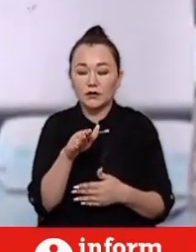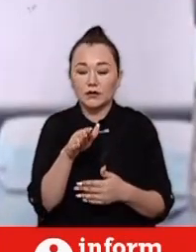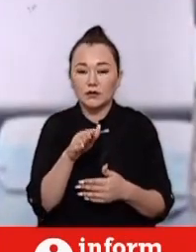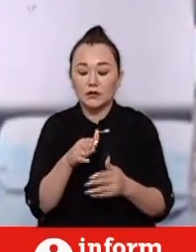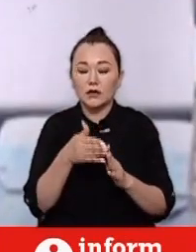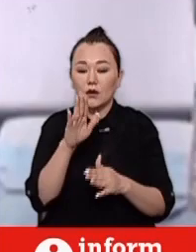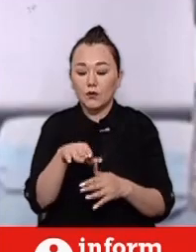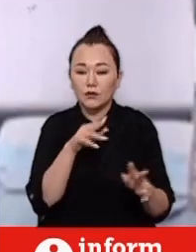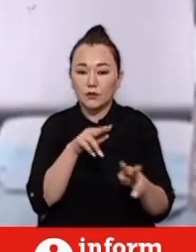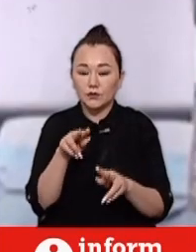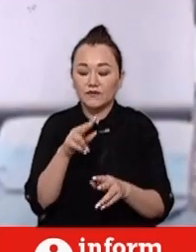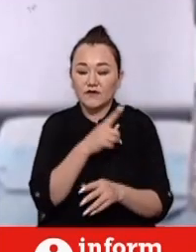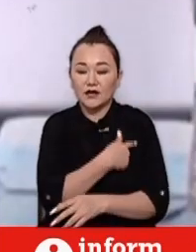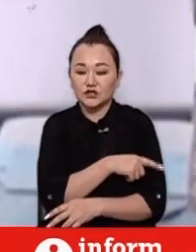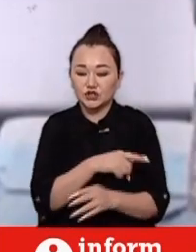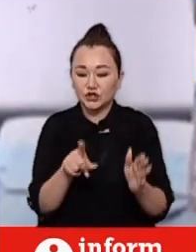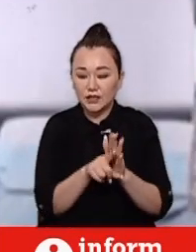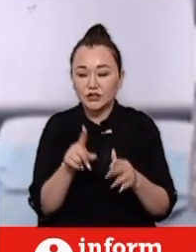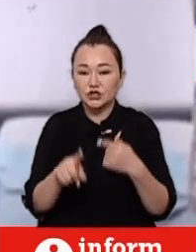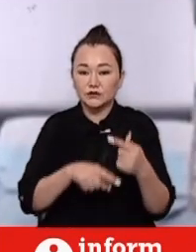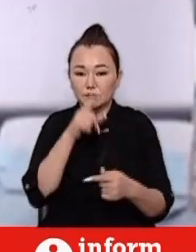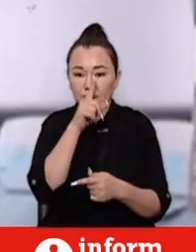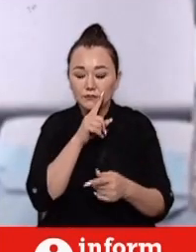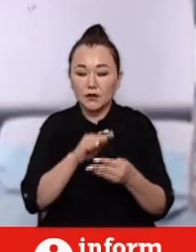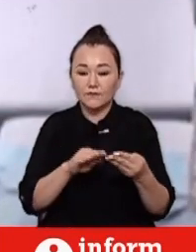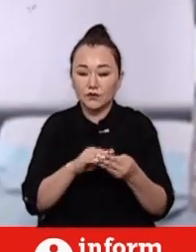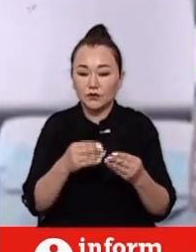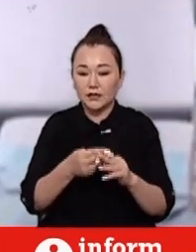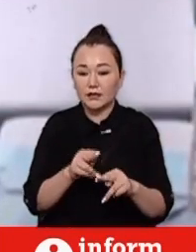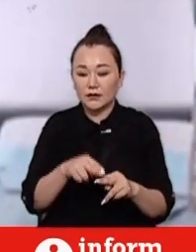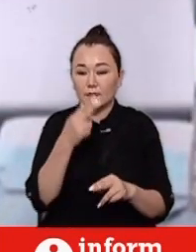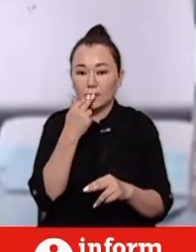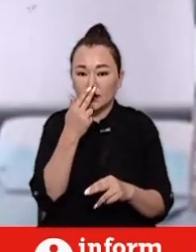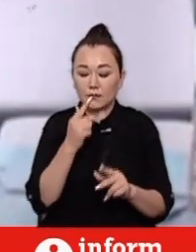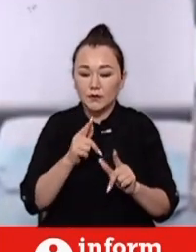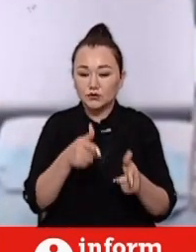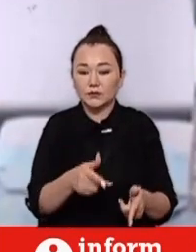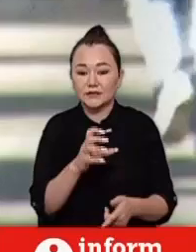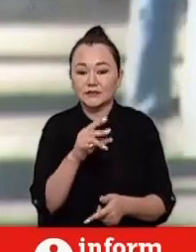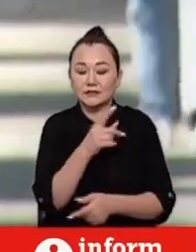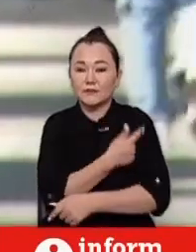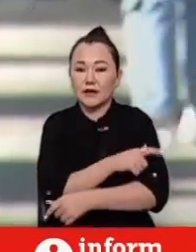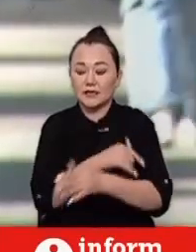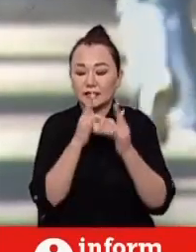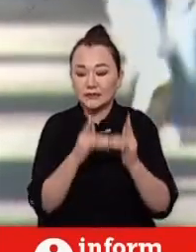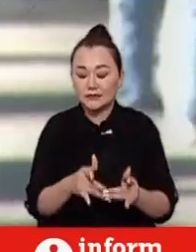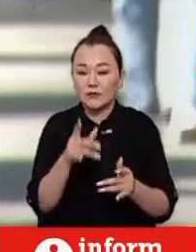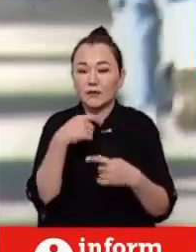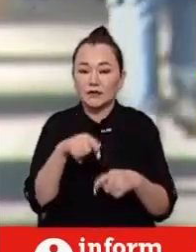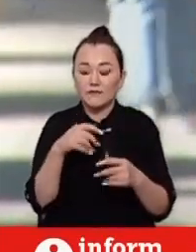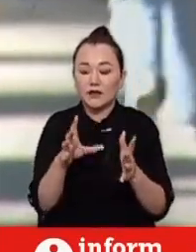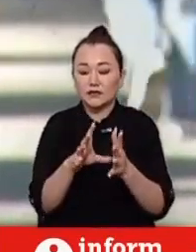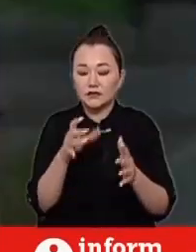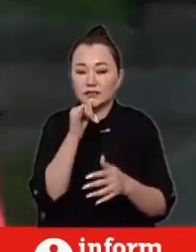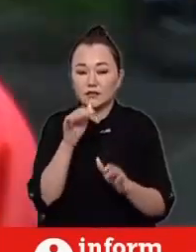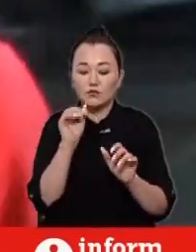выписывается домой под наблюдение врачей. Через месяц повторно этот подросток поступает в стационар. Продавать электронные сигареты